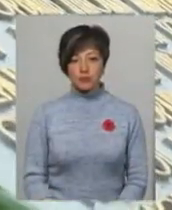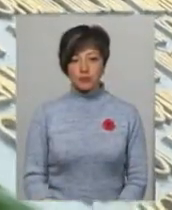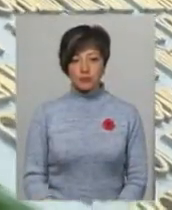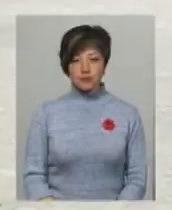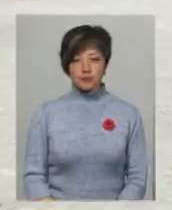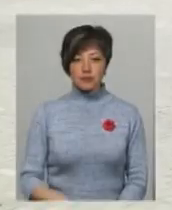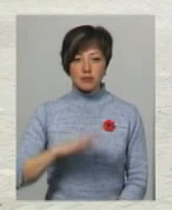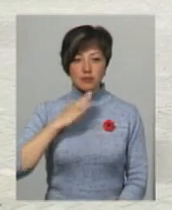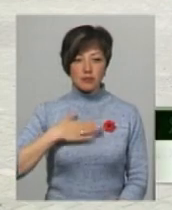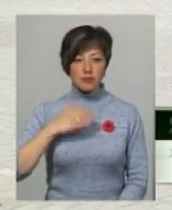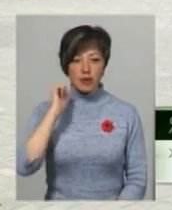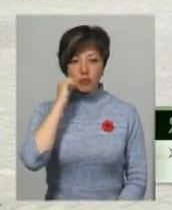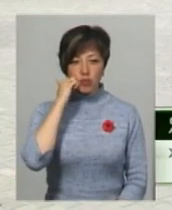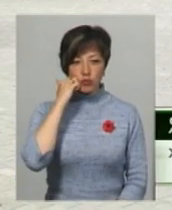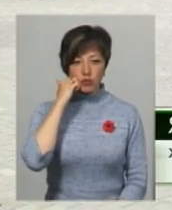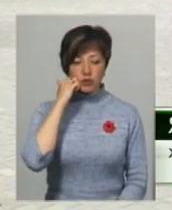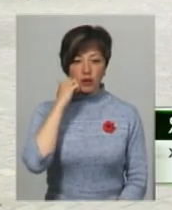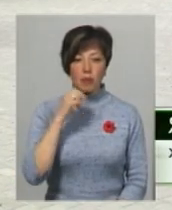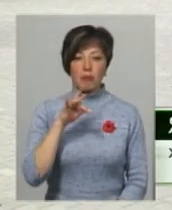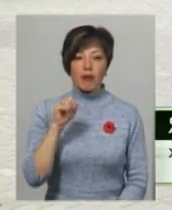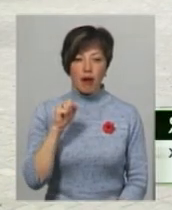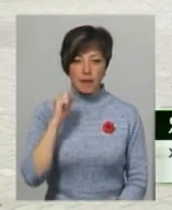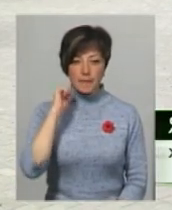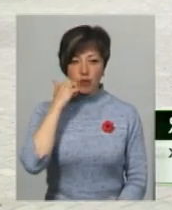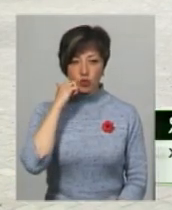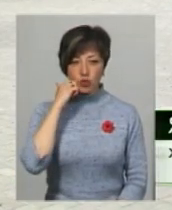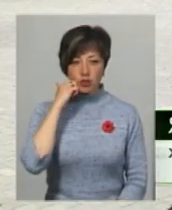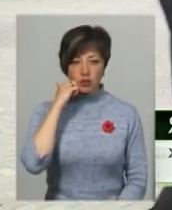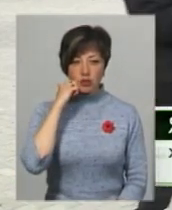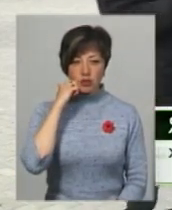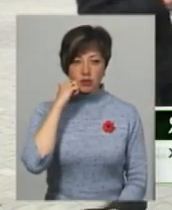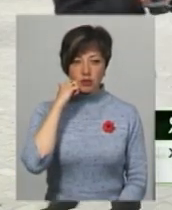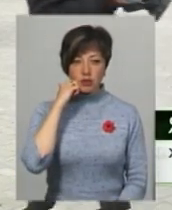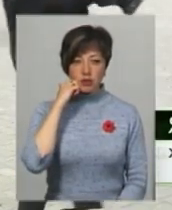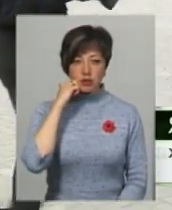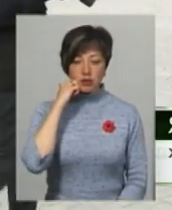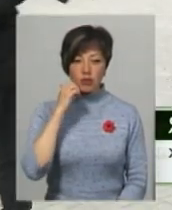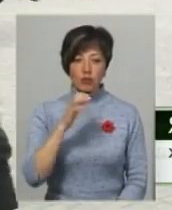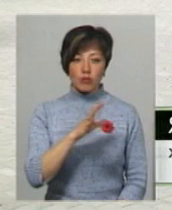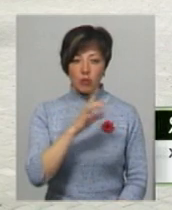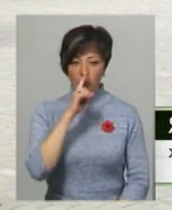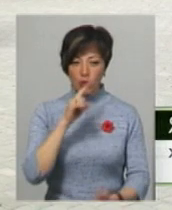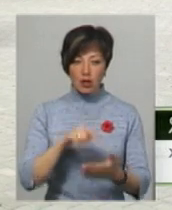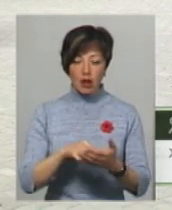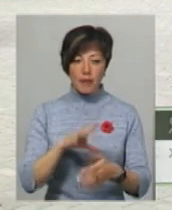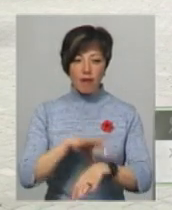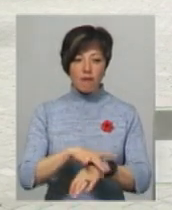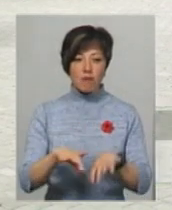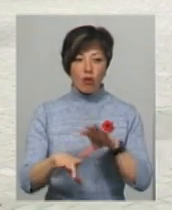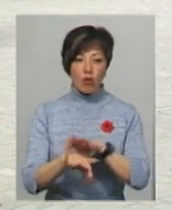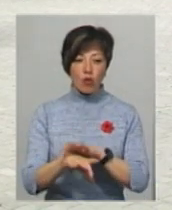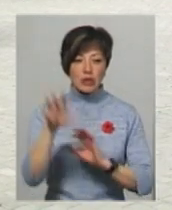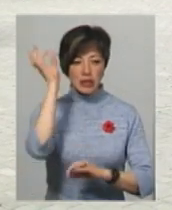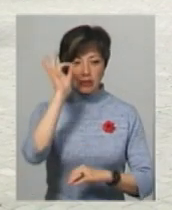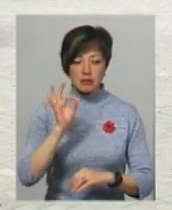Моя бабушка, бабуся, ну прабабуся, скажімо, вона була потрапила у полон,